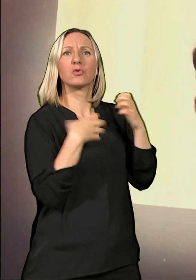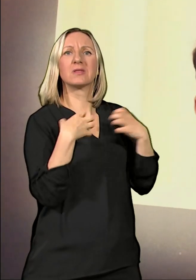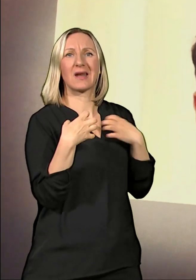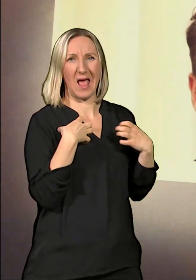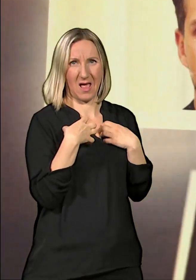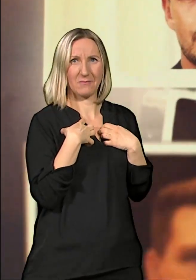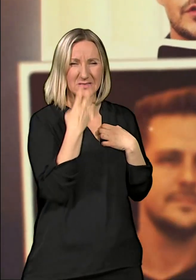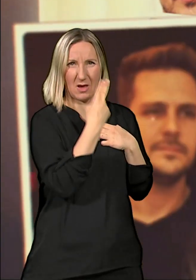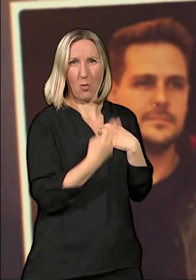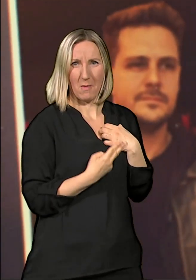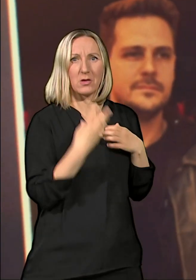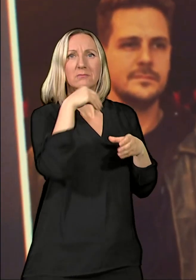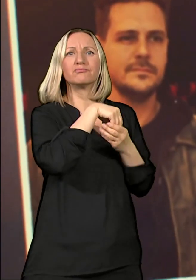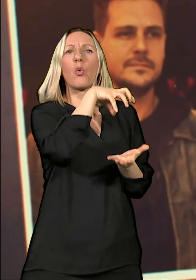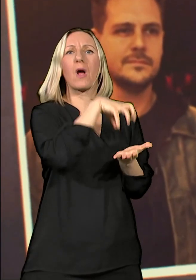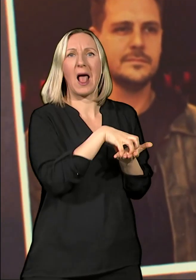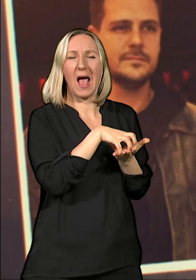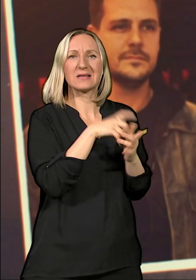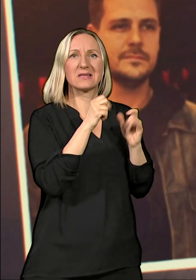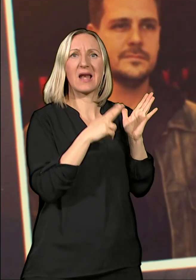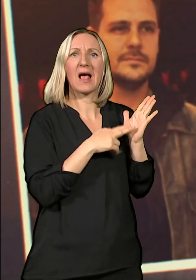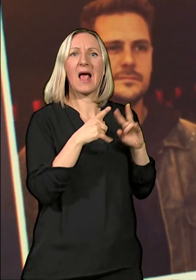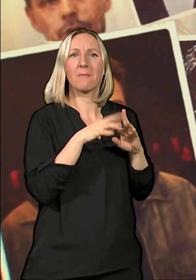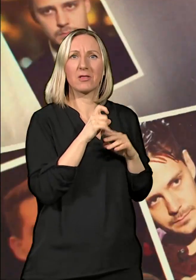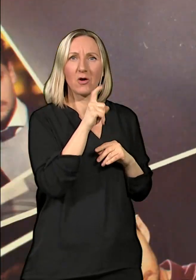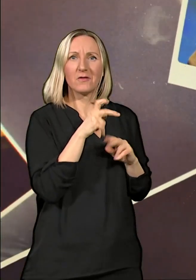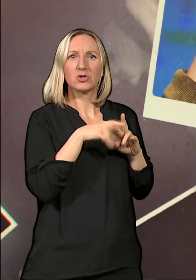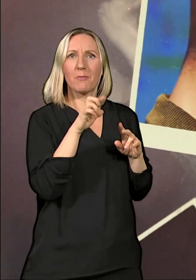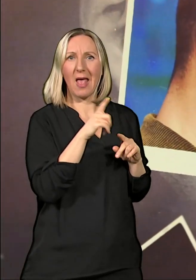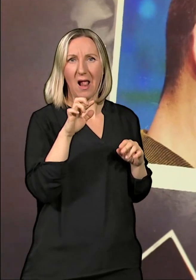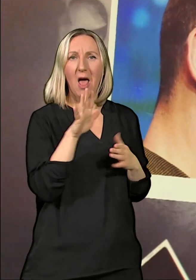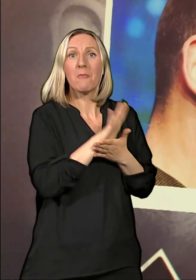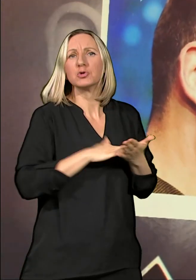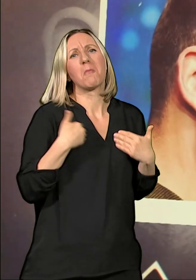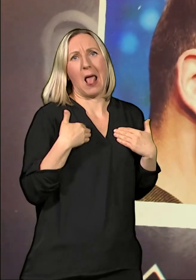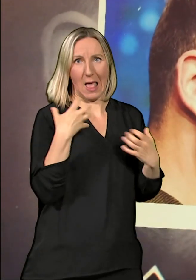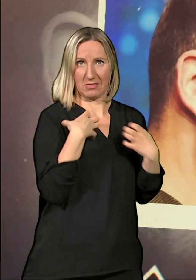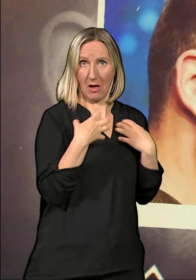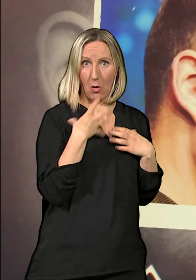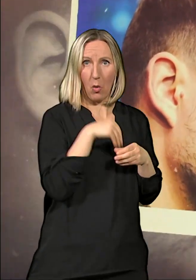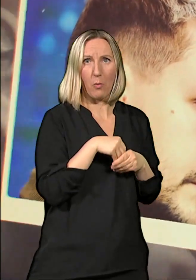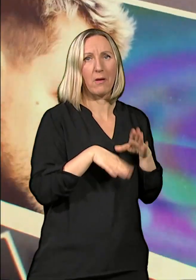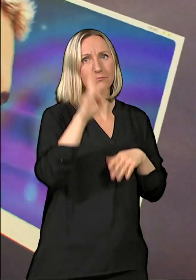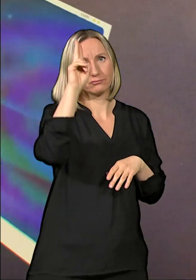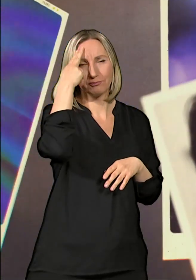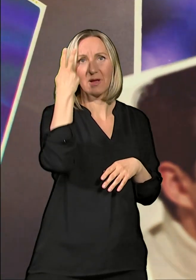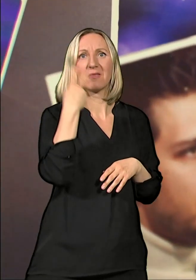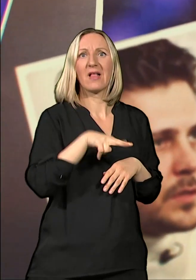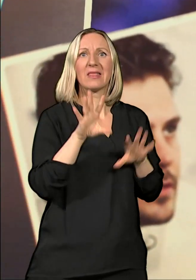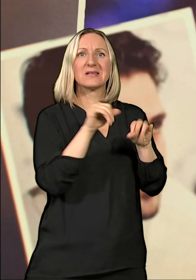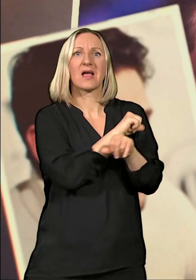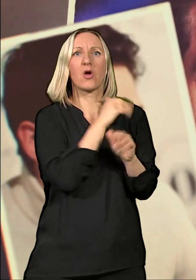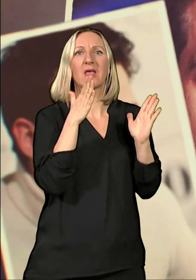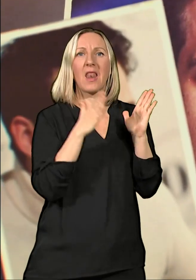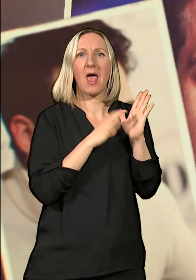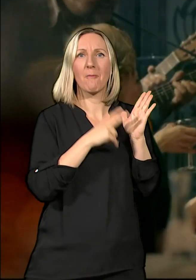Dragana Petrovića Peleta. Počeo je da glumi veoma mlad, ali je najveću popularnost stekao 2010. godine u filmu Montevideo,